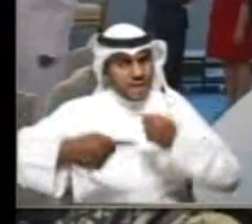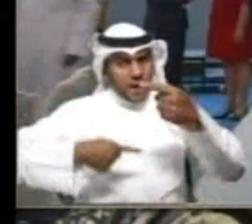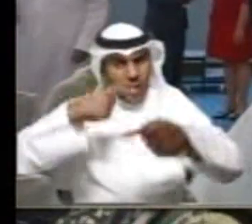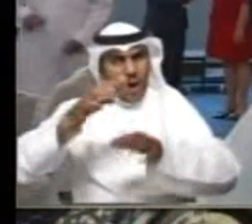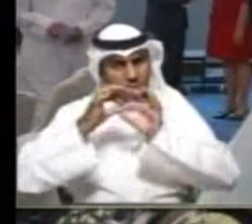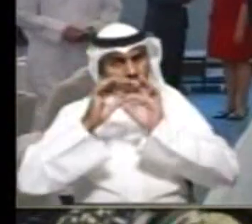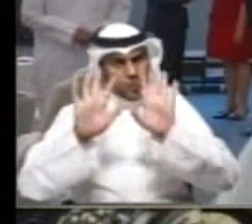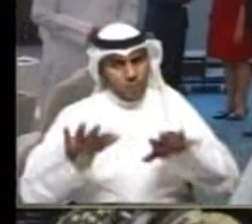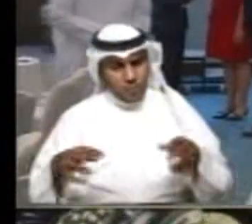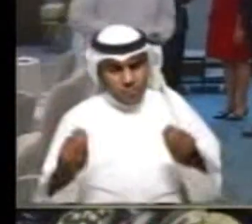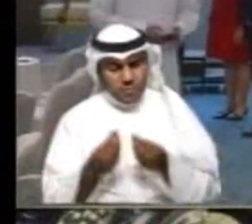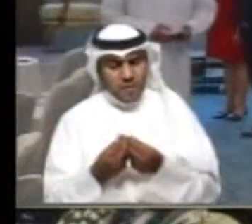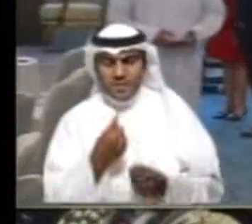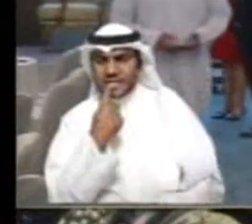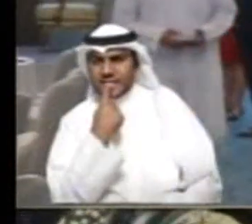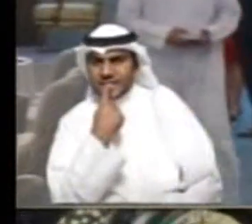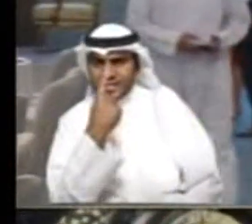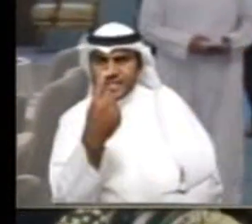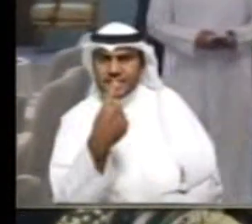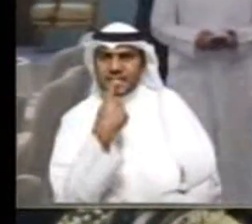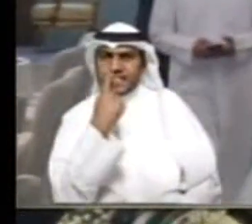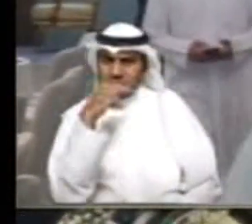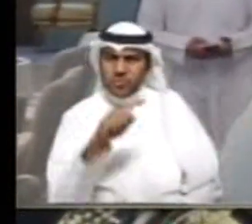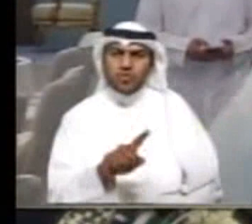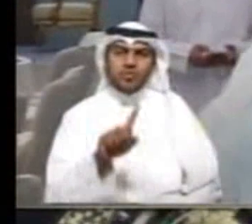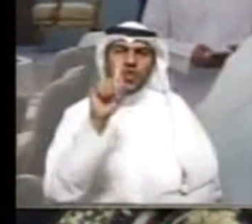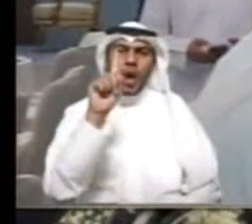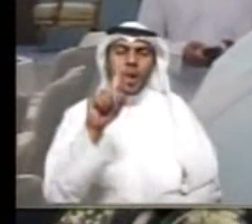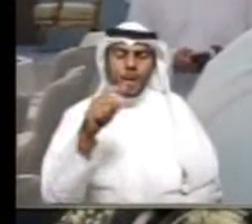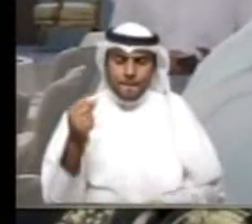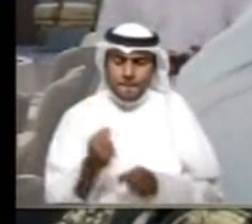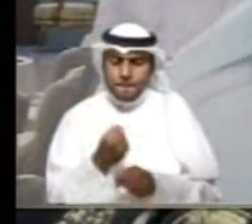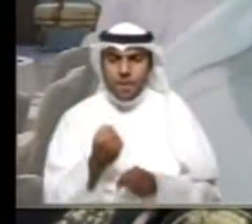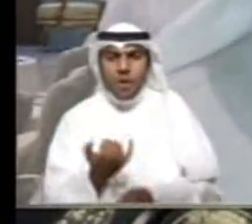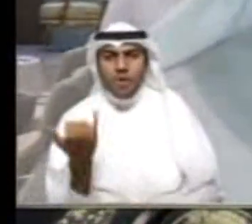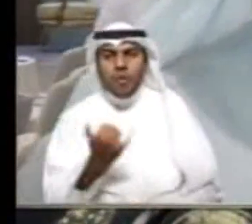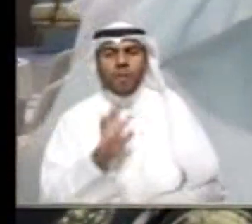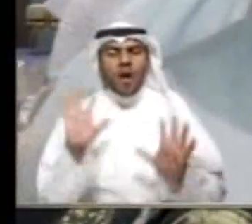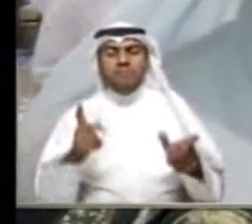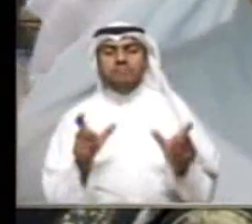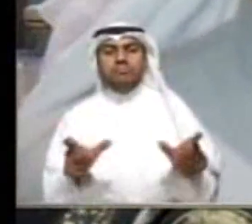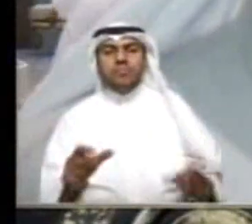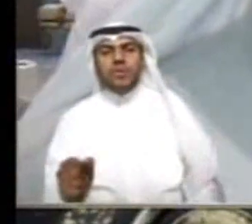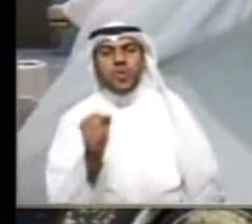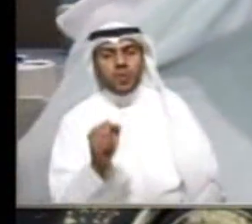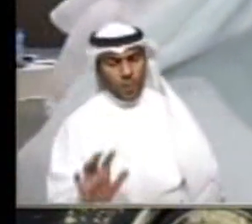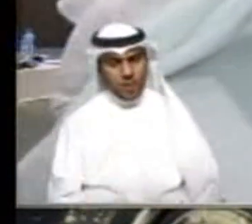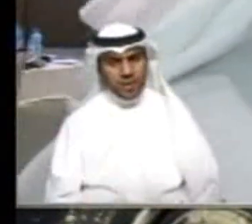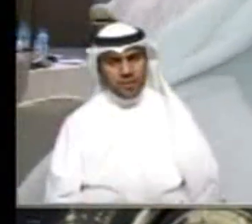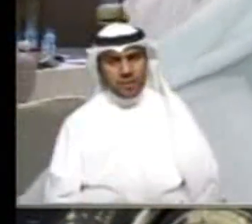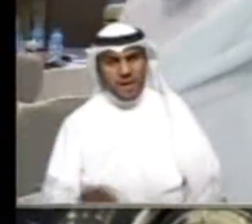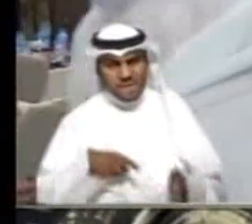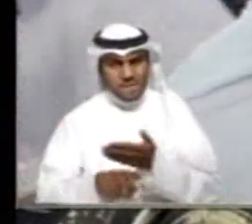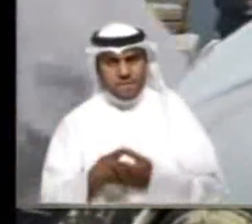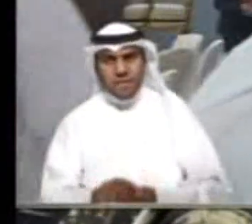خلال السنة أو السنة ونص القادمة، بحيث احنا نؤمن جميع منشآت